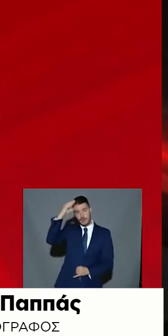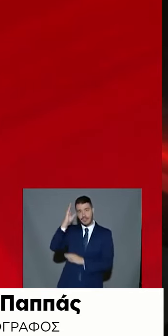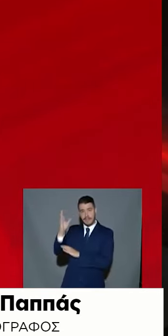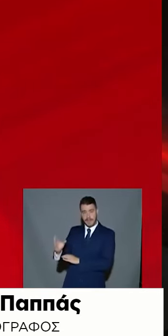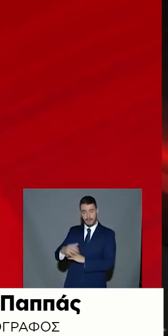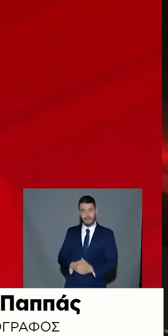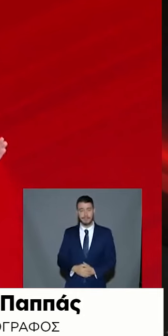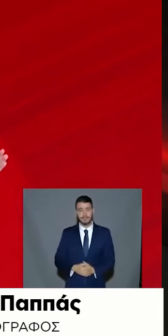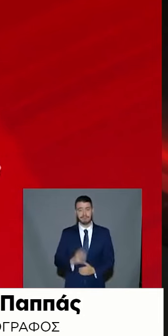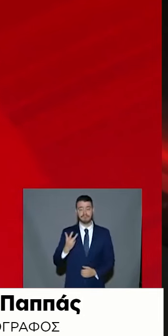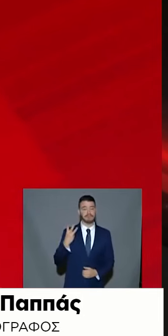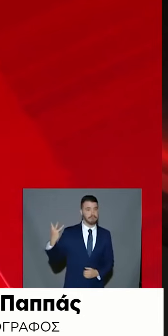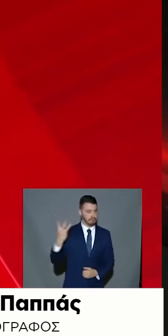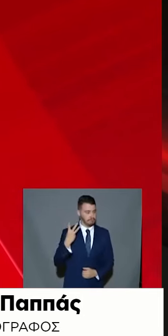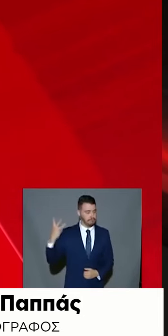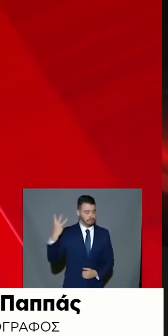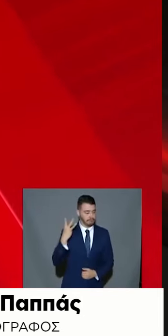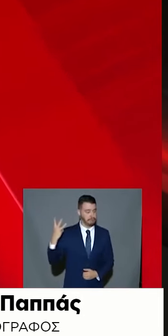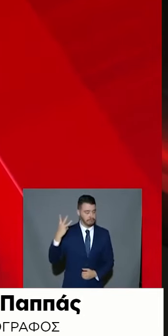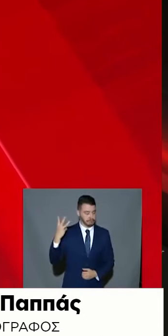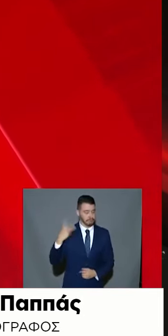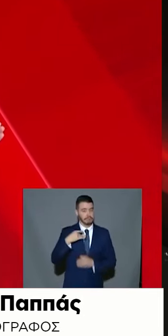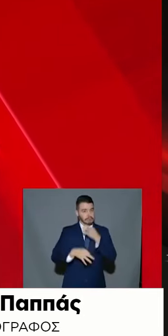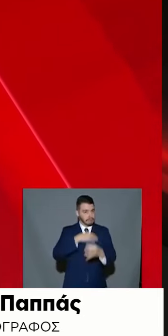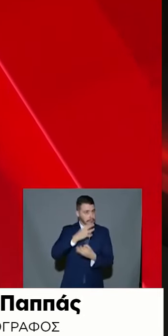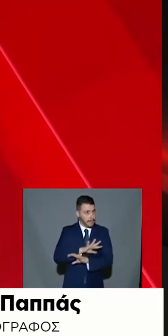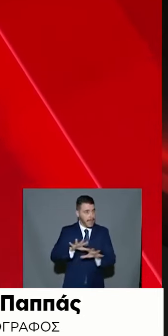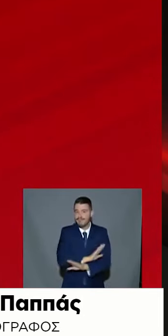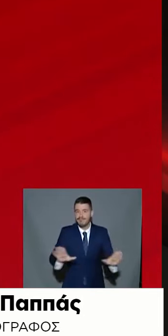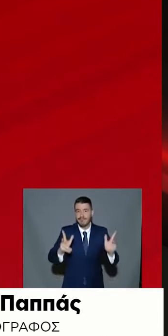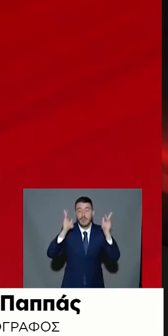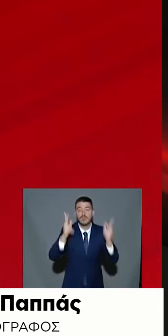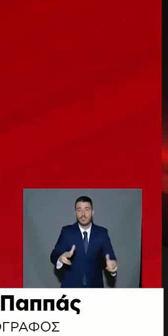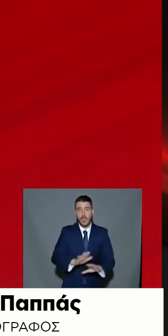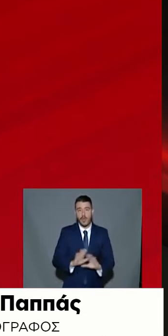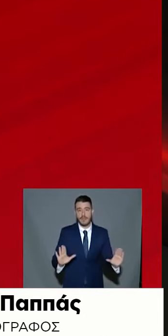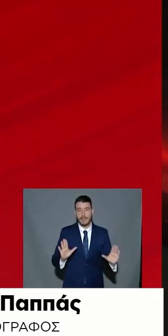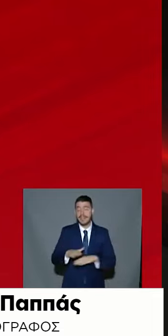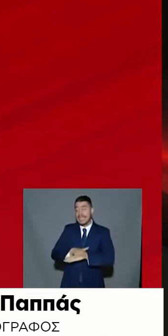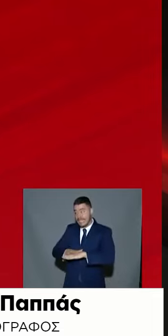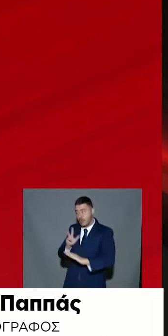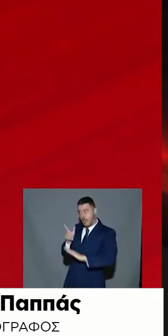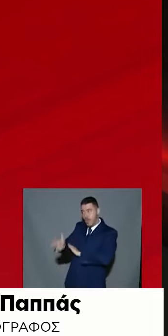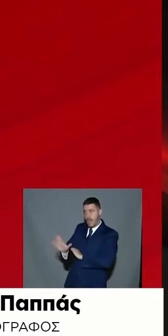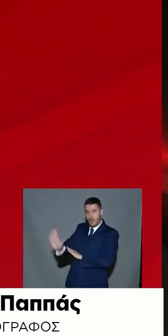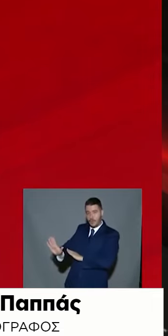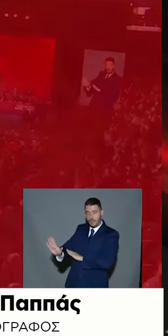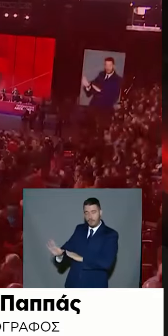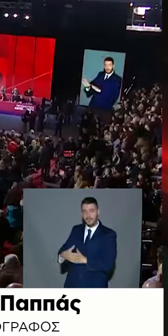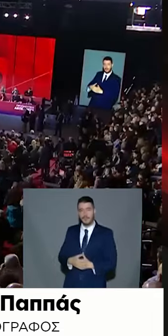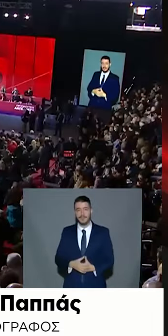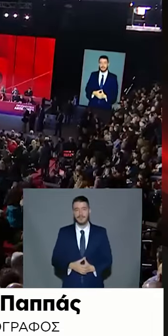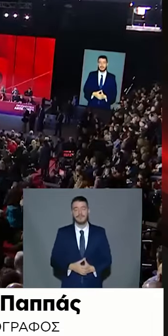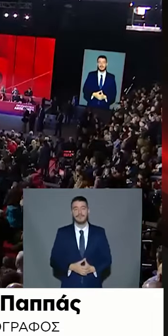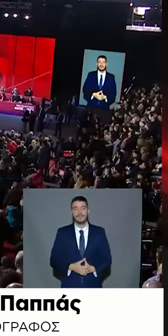σηκώνει πολλές ερμηνείες. Άλλος ένας χρησμός Τσίπρα από τους πολλούς των τελευταίων ημερών. Πού αποδίδεις